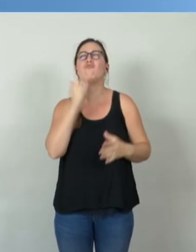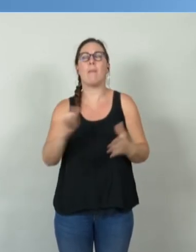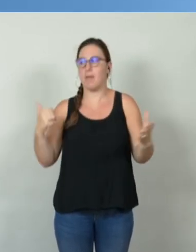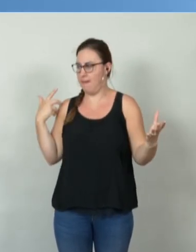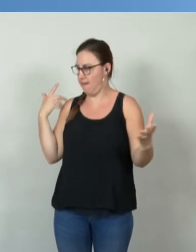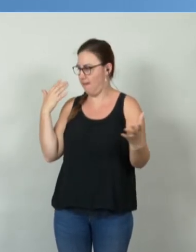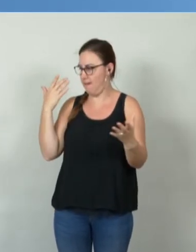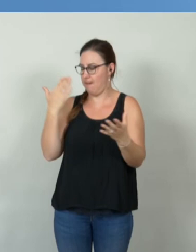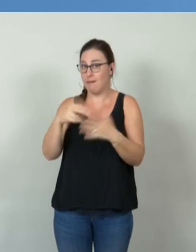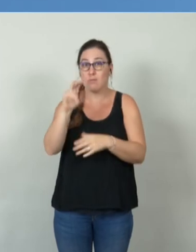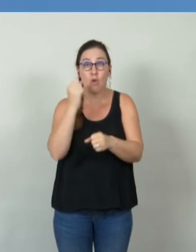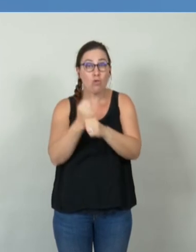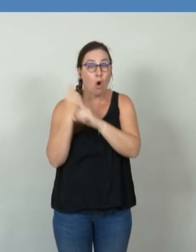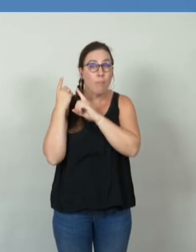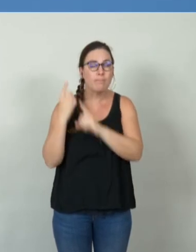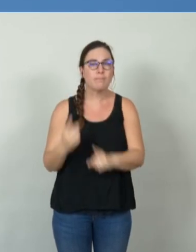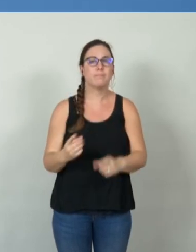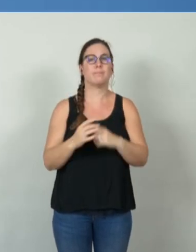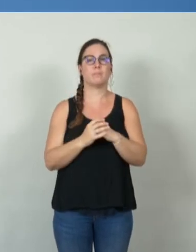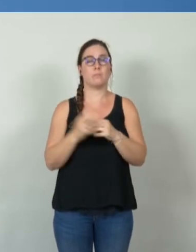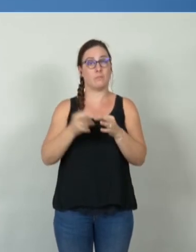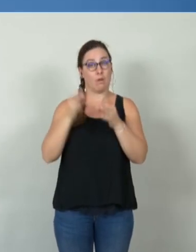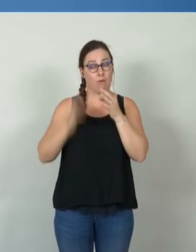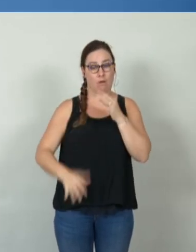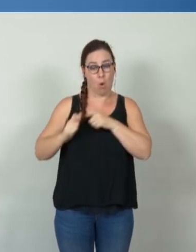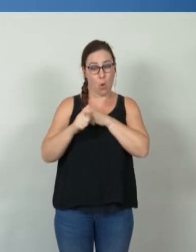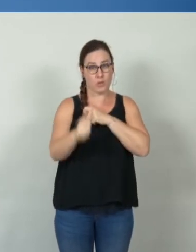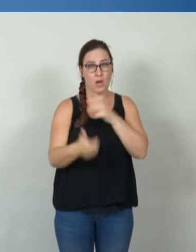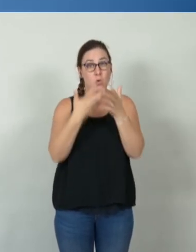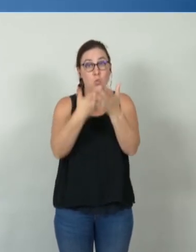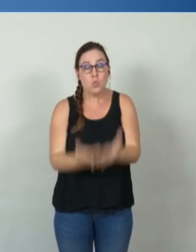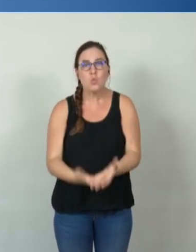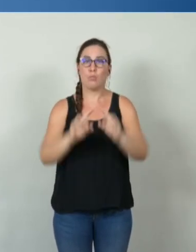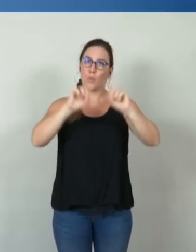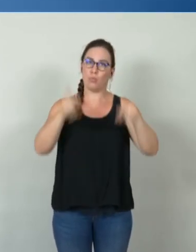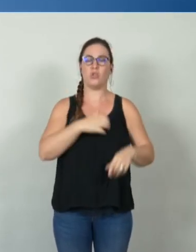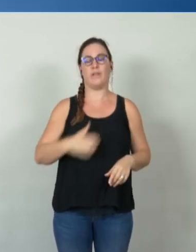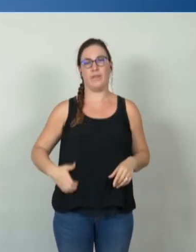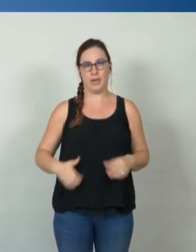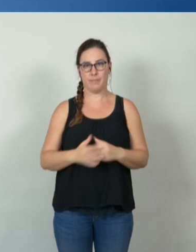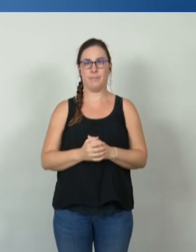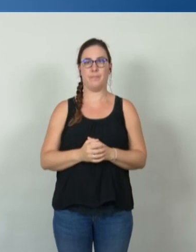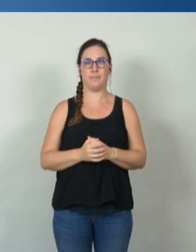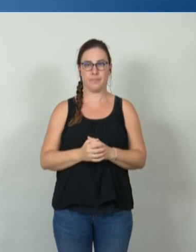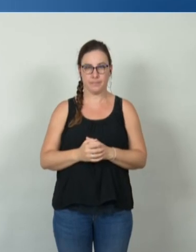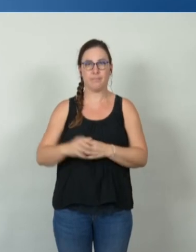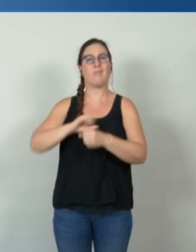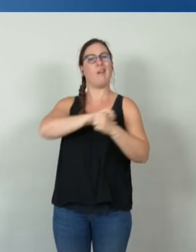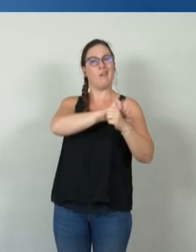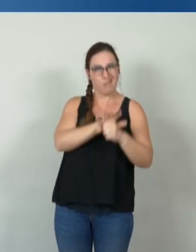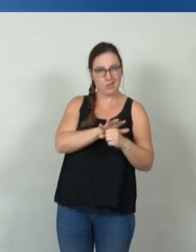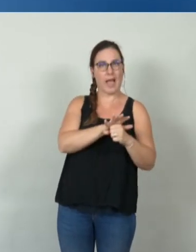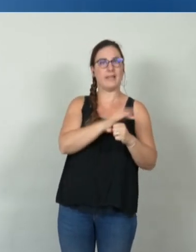plus de 30 ans avec des conséquences importantes sur le budget communal contrairement à la crise sanitaire de 2020